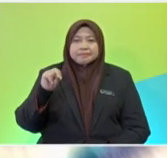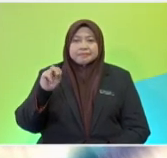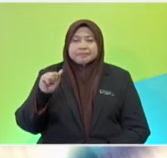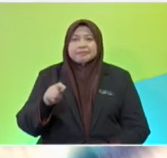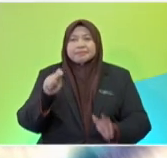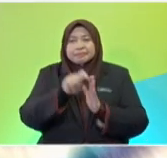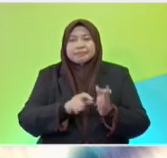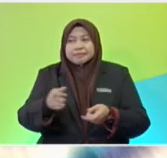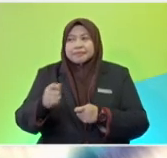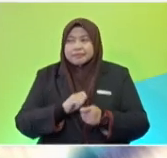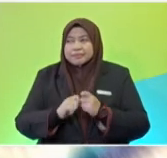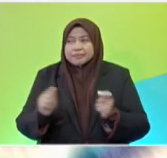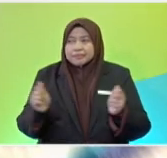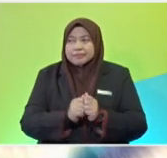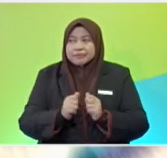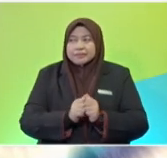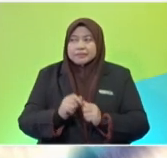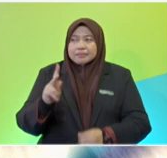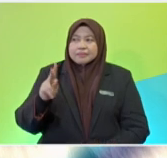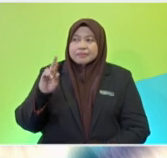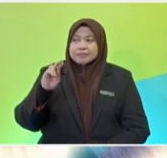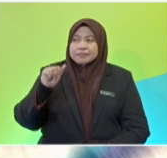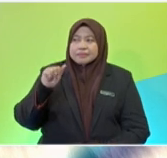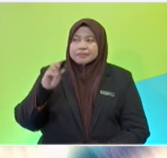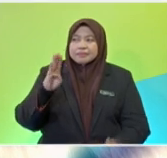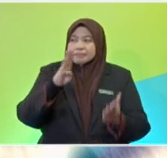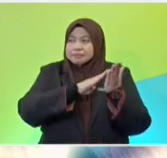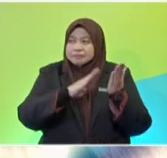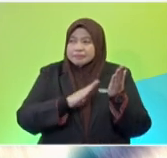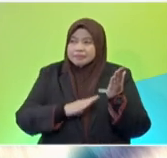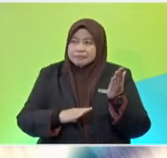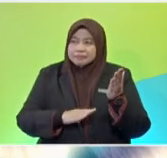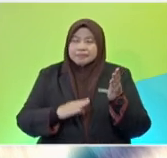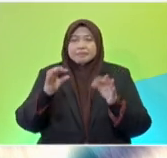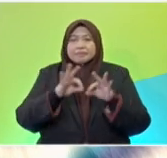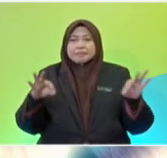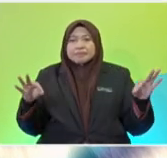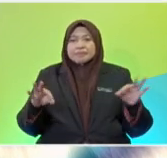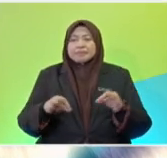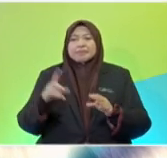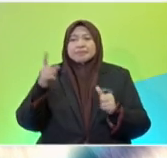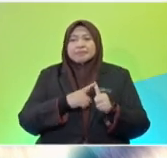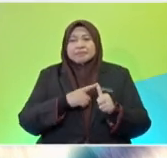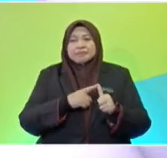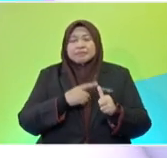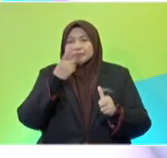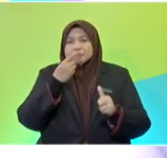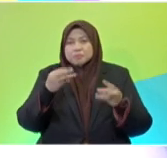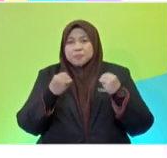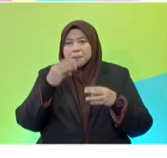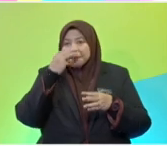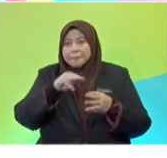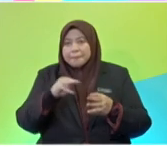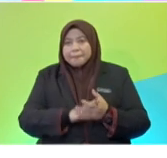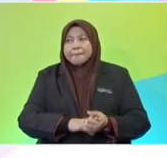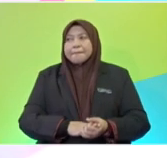batik di situ sangat cantik dan memikat hati Aina untuk ayat pertama siapa yang enggak murnikah ini Oke kita pasti lihat